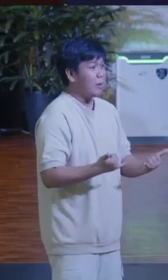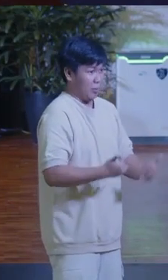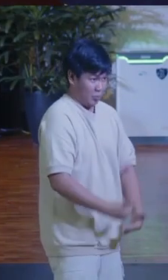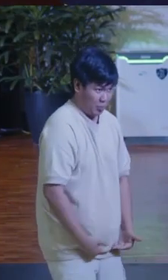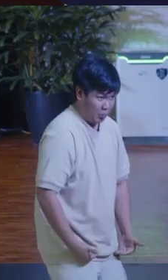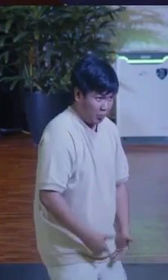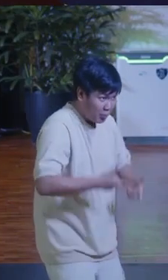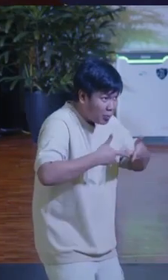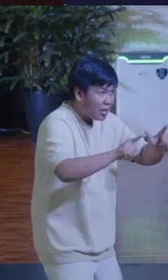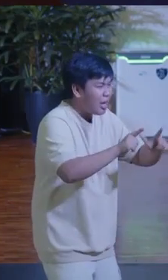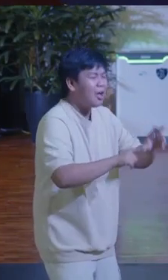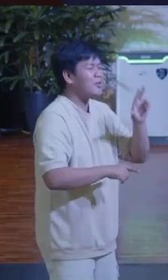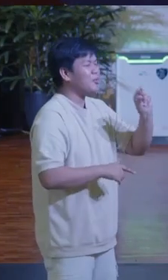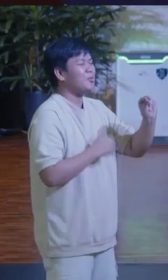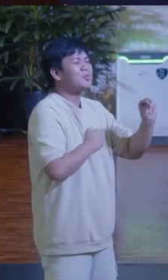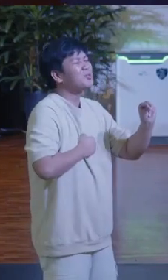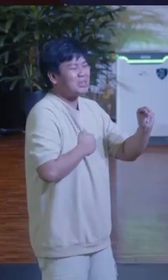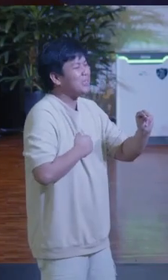So mga kapatid,